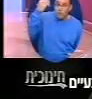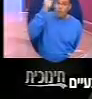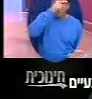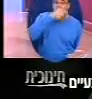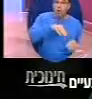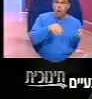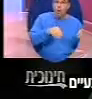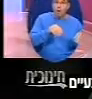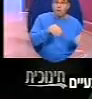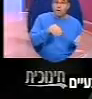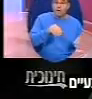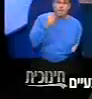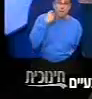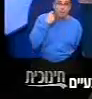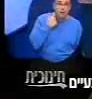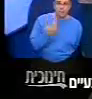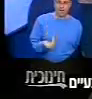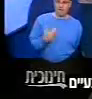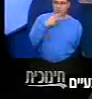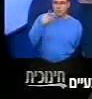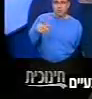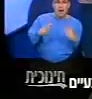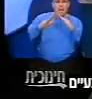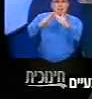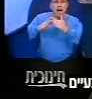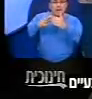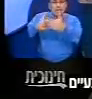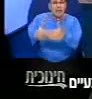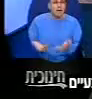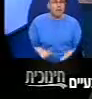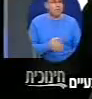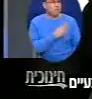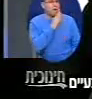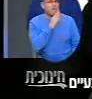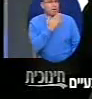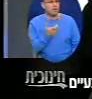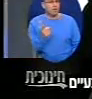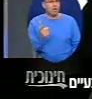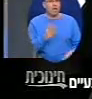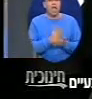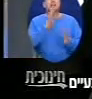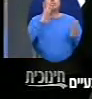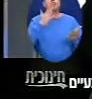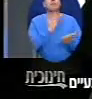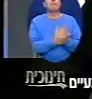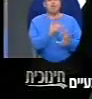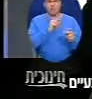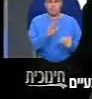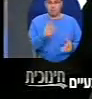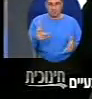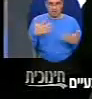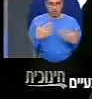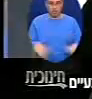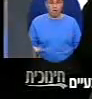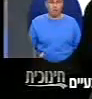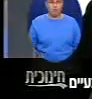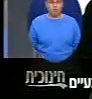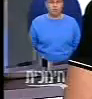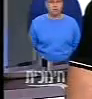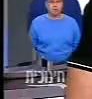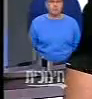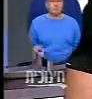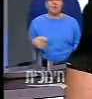שיטת מצליח? אבל אנחנו מדברים פה על מרינה. על מה אנחנו מדברים פה? על מרינה. כבר 10 שנים לא מדברים על להקים מרינות חדשות. כי זה הרי כישלון. זה כישלון חרוץ,